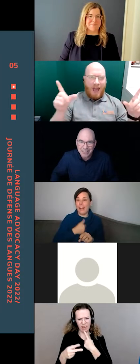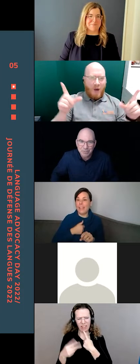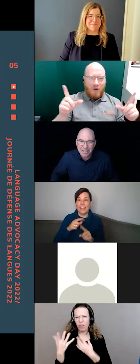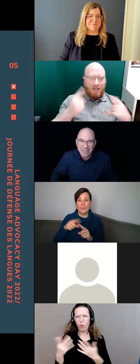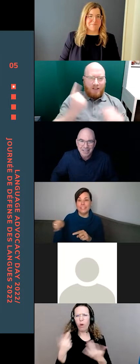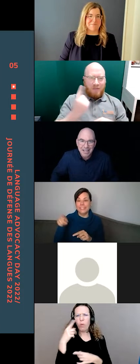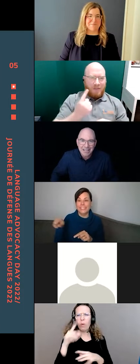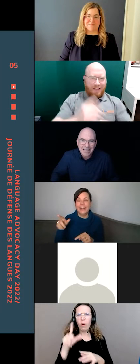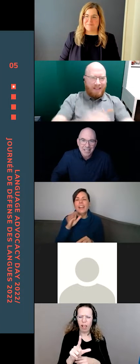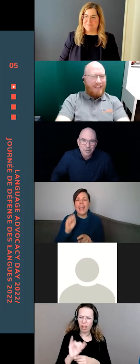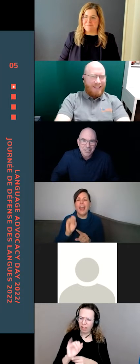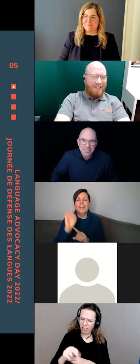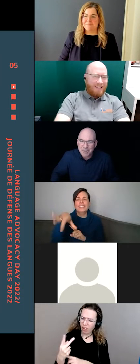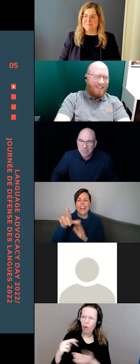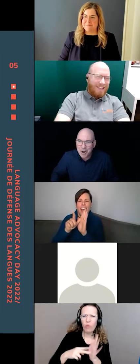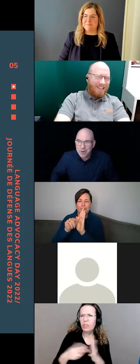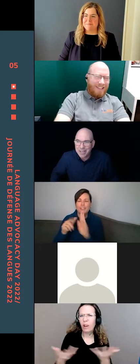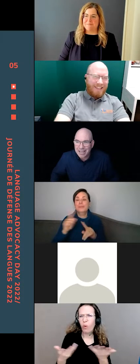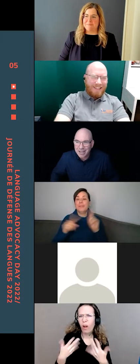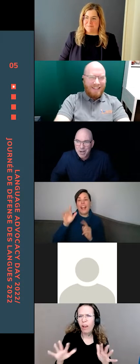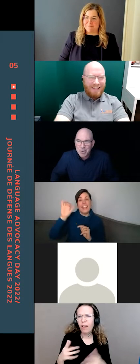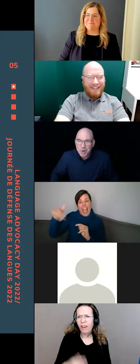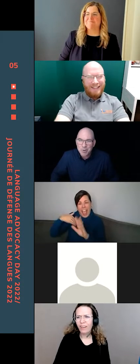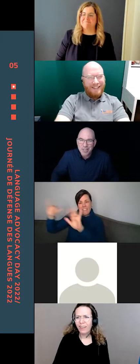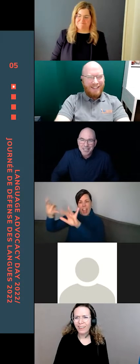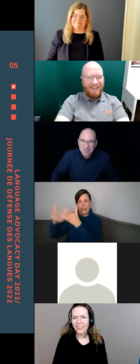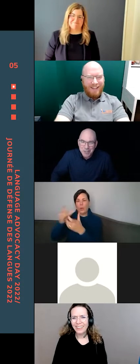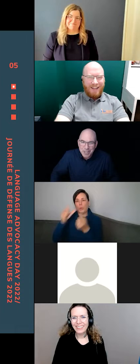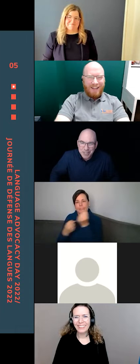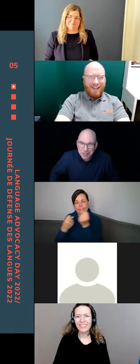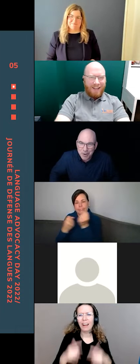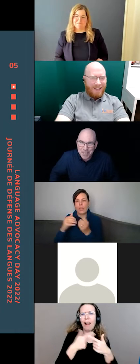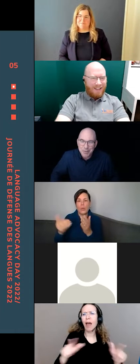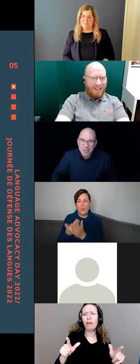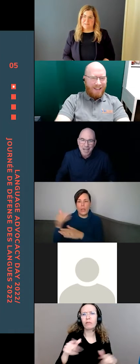C'est quoi? LINC, c'est l'acronyme pour quoi déjà?